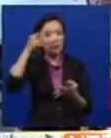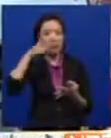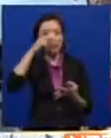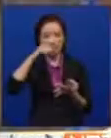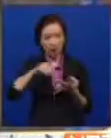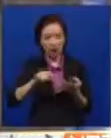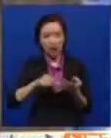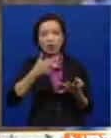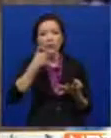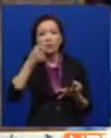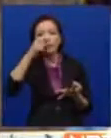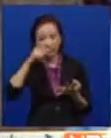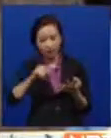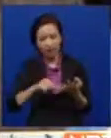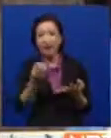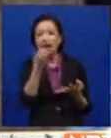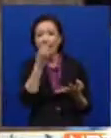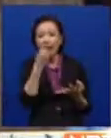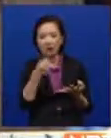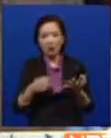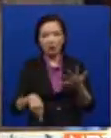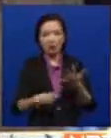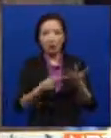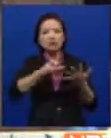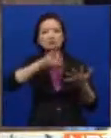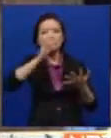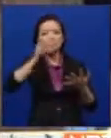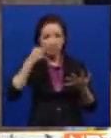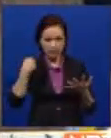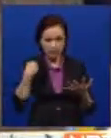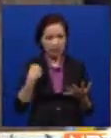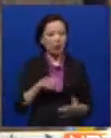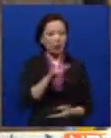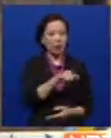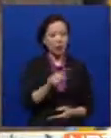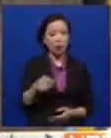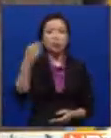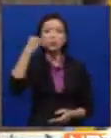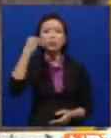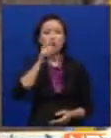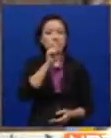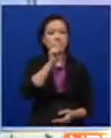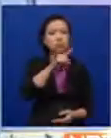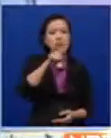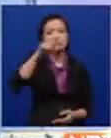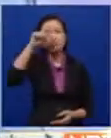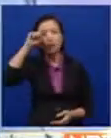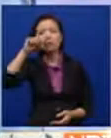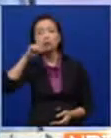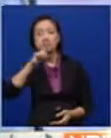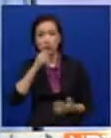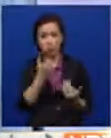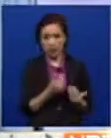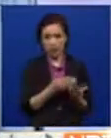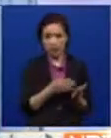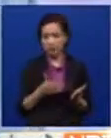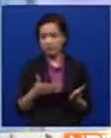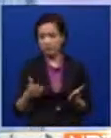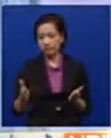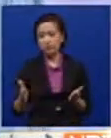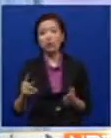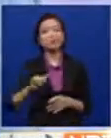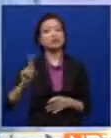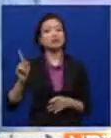ขนมไทยโซนอาหารและโซนเครื่องดื่มซึ่งงานนี้จะมีทุกวันศุกร์เสาร์และอาทิตย์ตั้งแต่วันนี้ไปจนถึงวัน